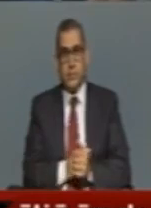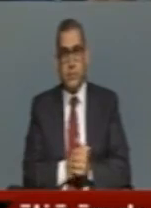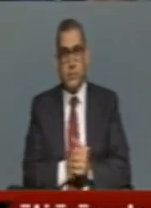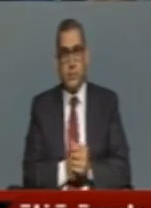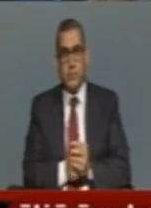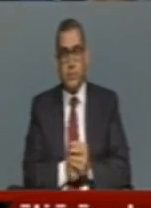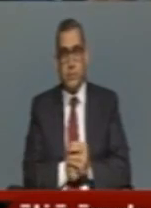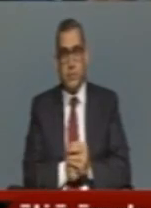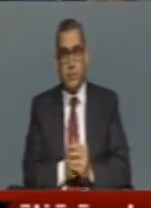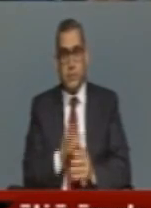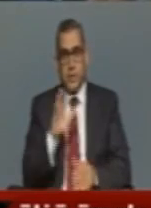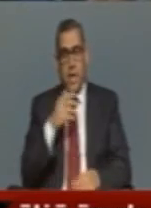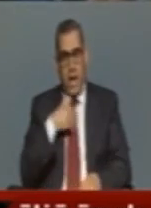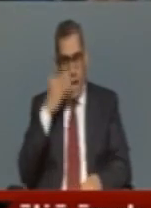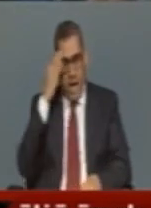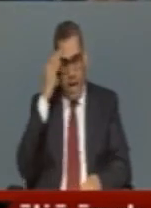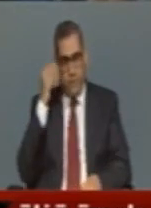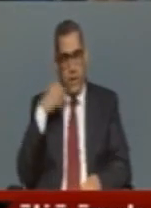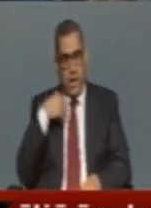انا عارف